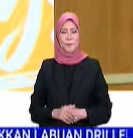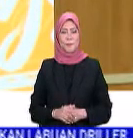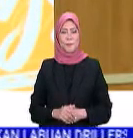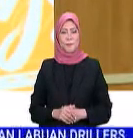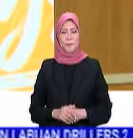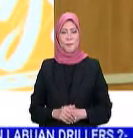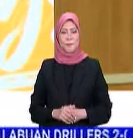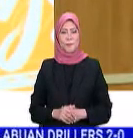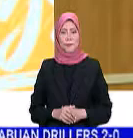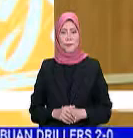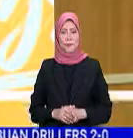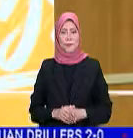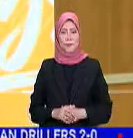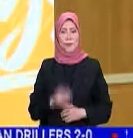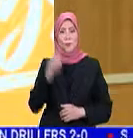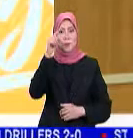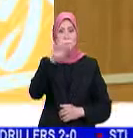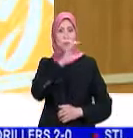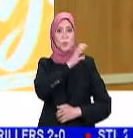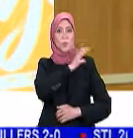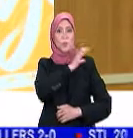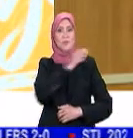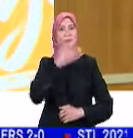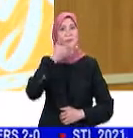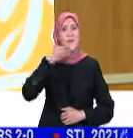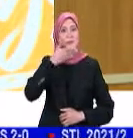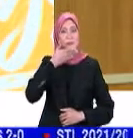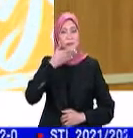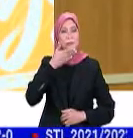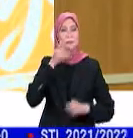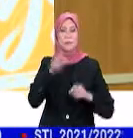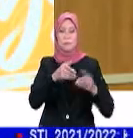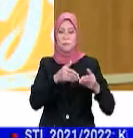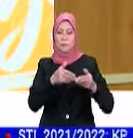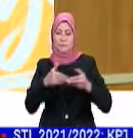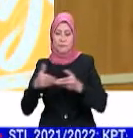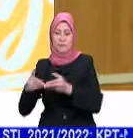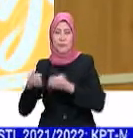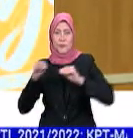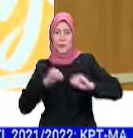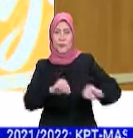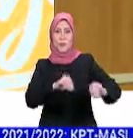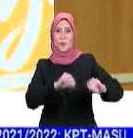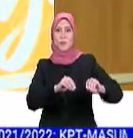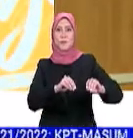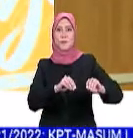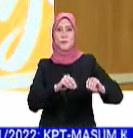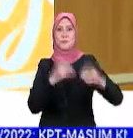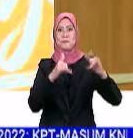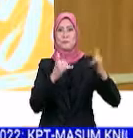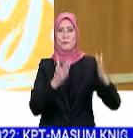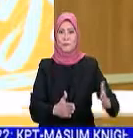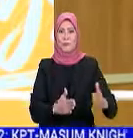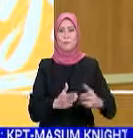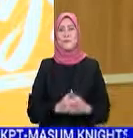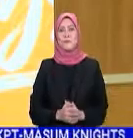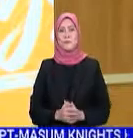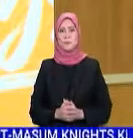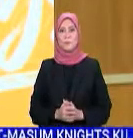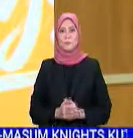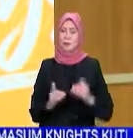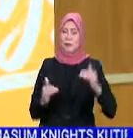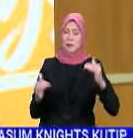Saya ini kepada jurulatih muda untuk meneruskan continuity of this coaching career tahap yang